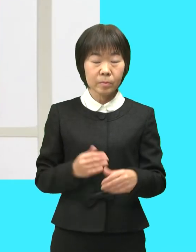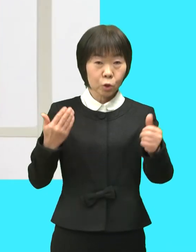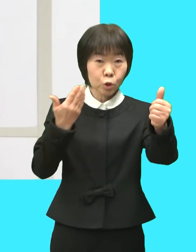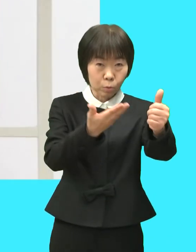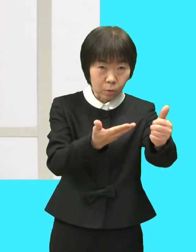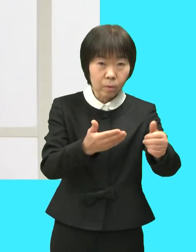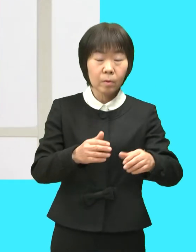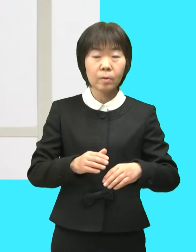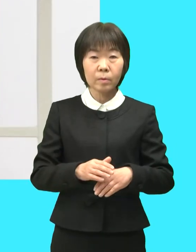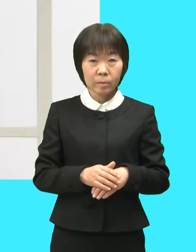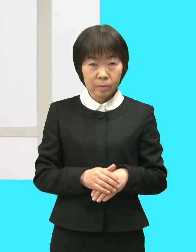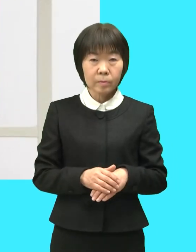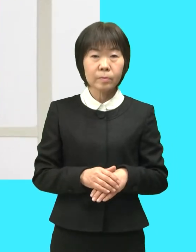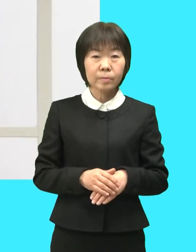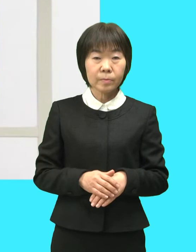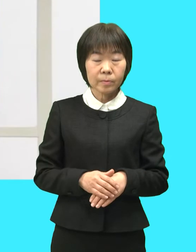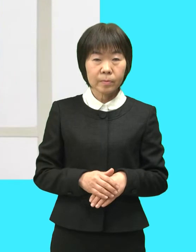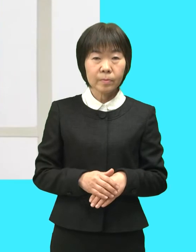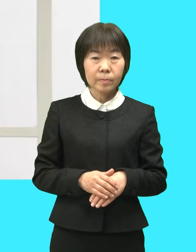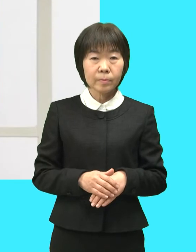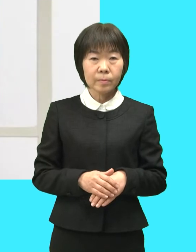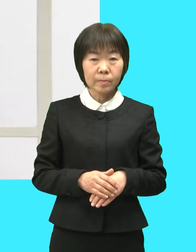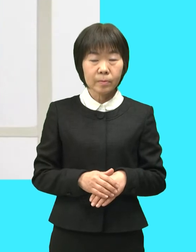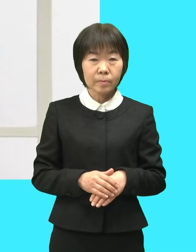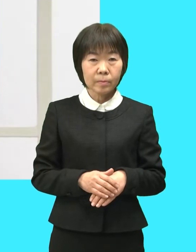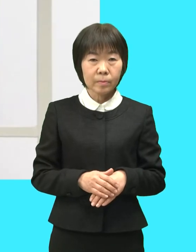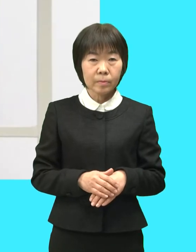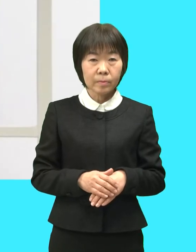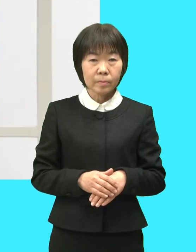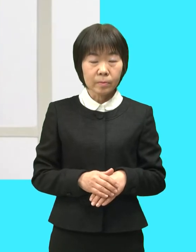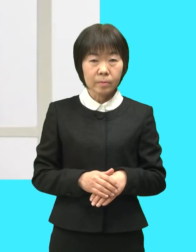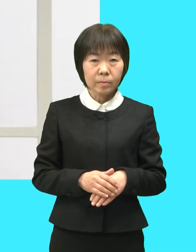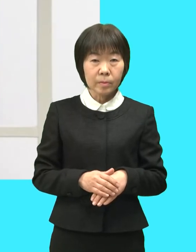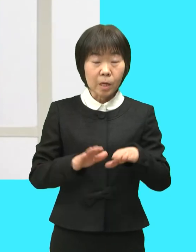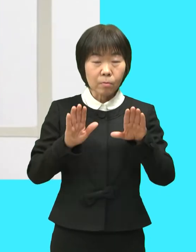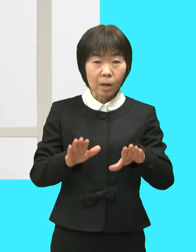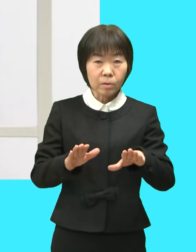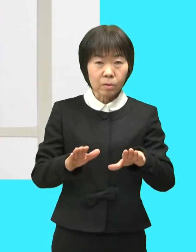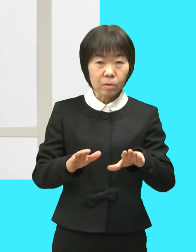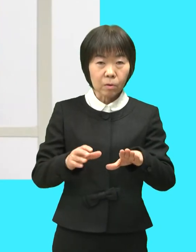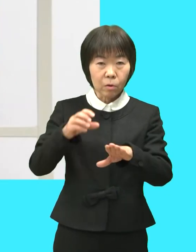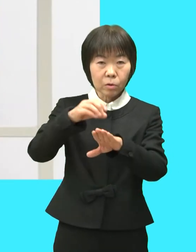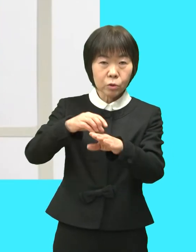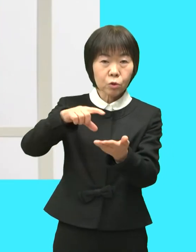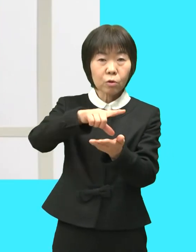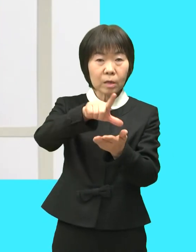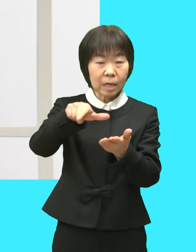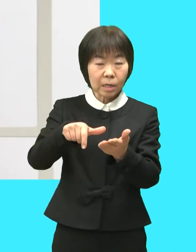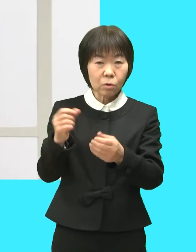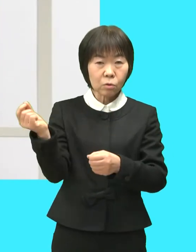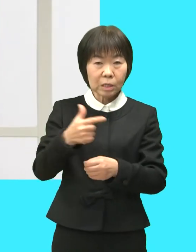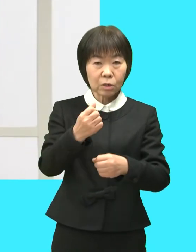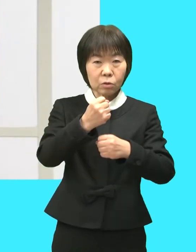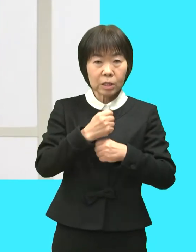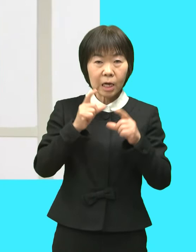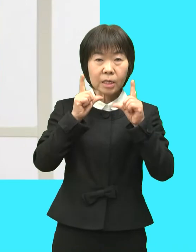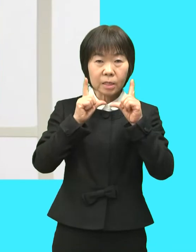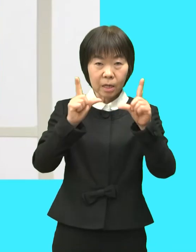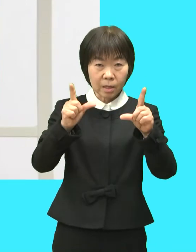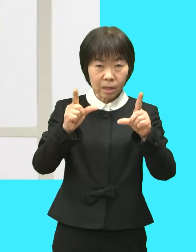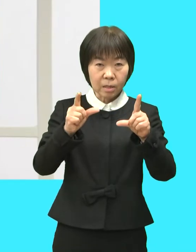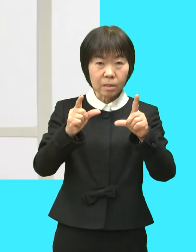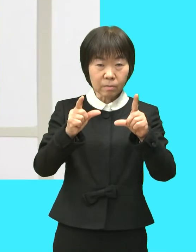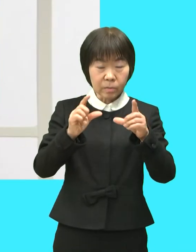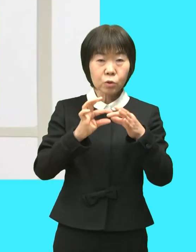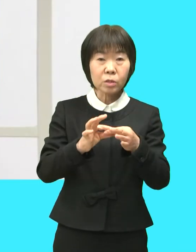民有新聞水野と申します。はい、今年もよろしくお願いします。 今年もよろしくお願いします。 知事、今の首都圏への、はい、緊急事態宣言なんですけれども